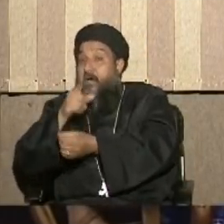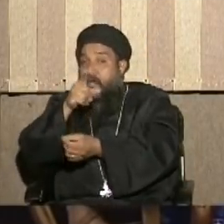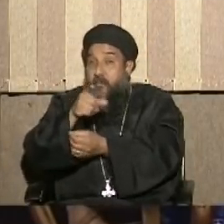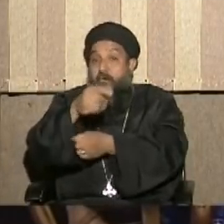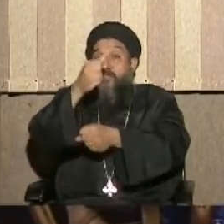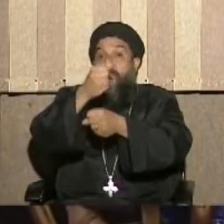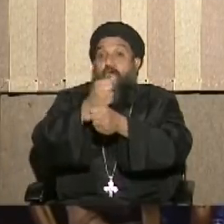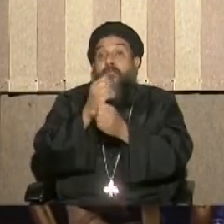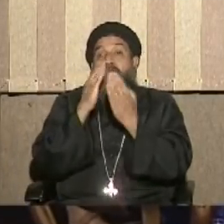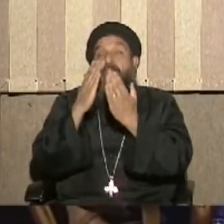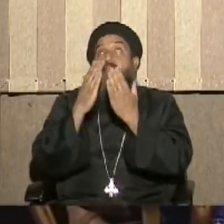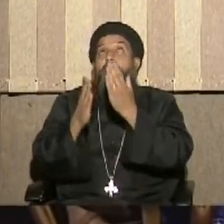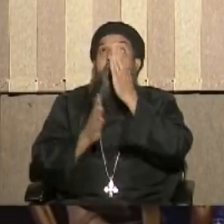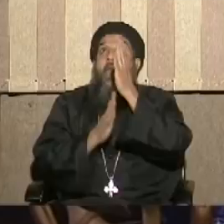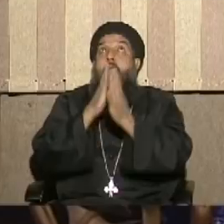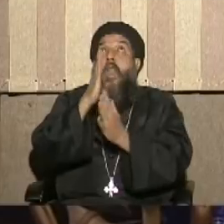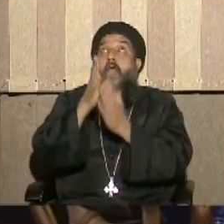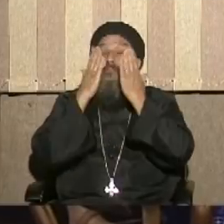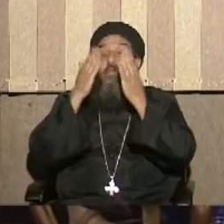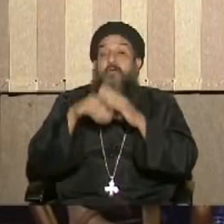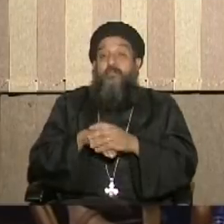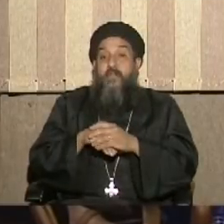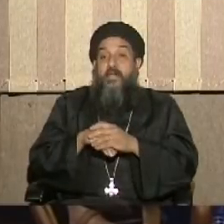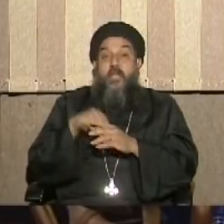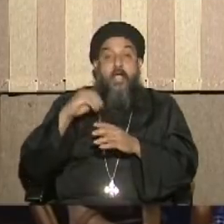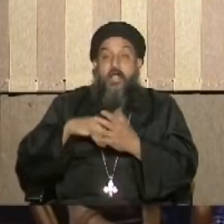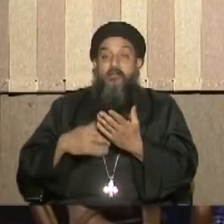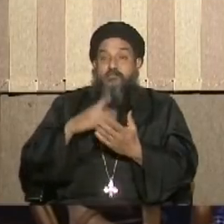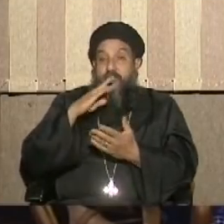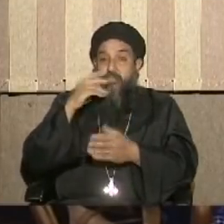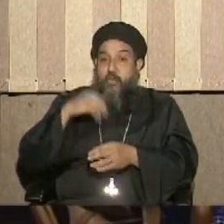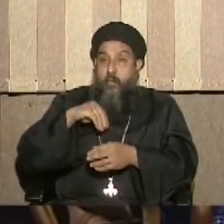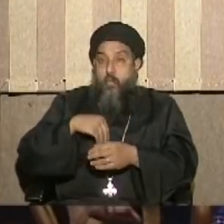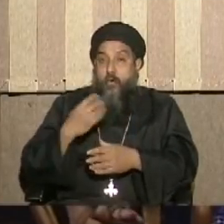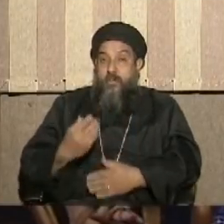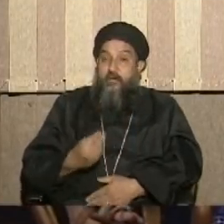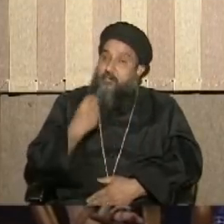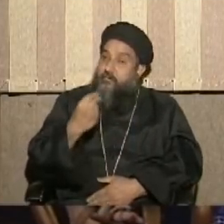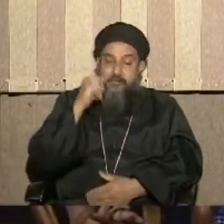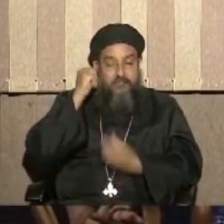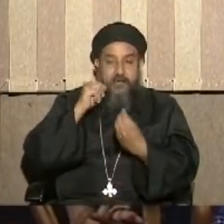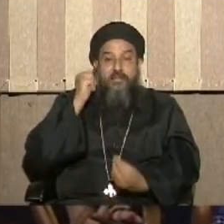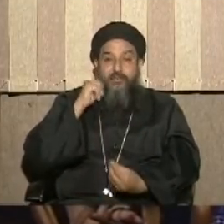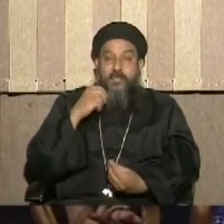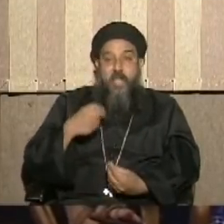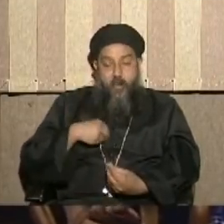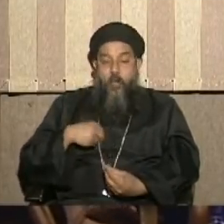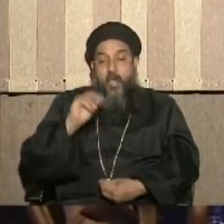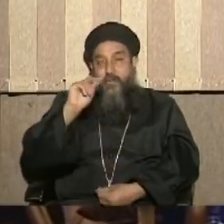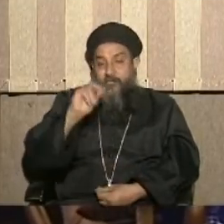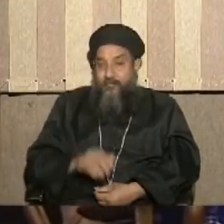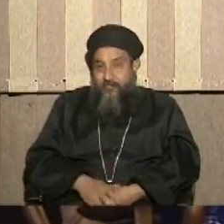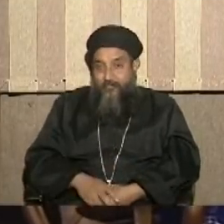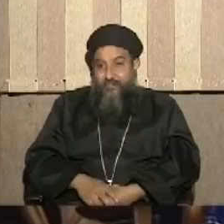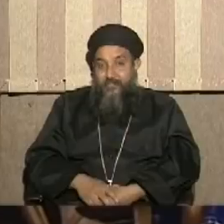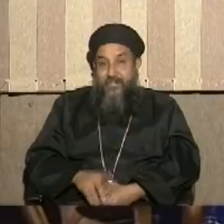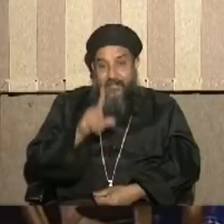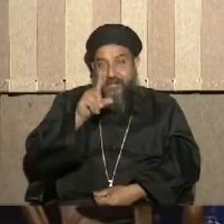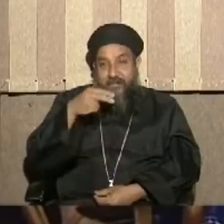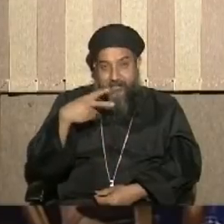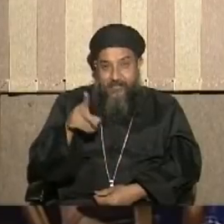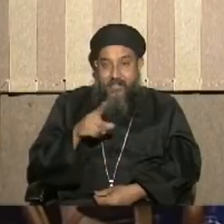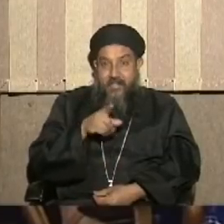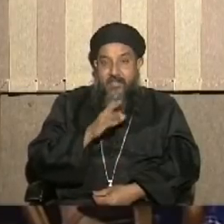ربنا معاك، انا هقعد اصلي له، بس يا ترى ايه هو الطلب ده؟ لما رب ابونا هتعرفيه، هو كده يعني